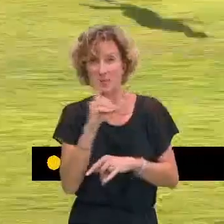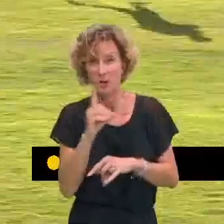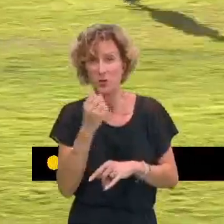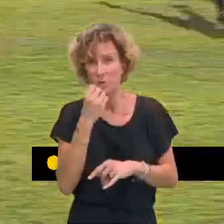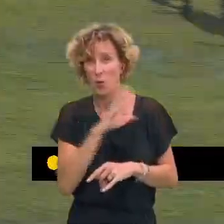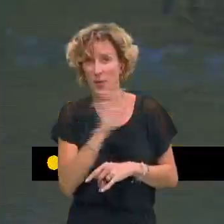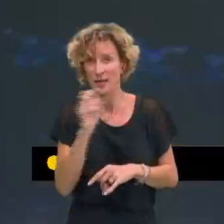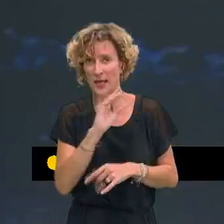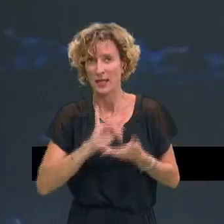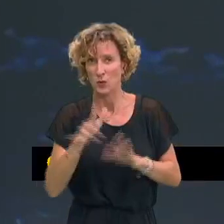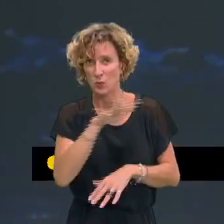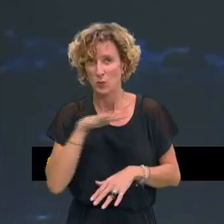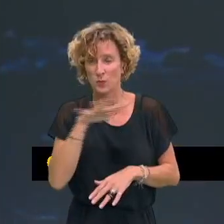tous.